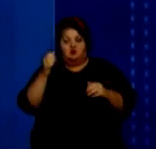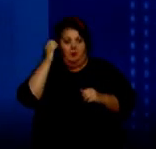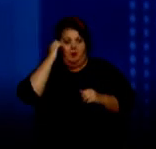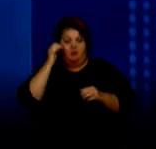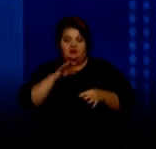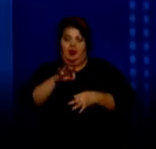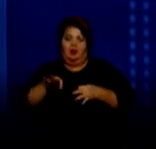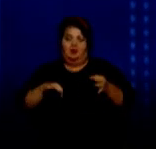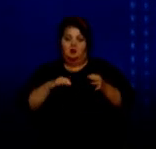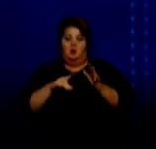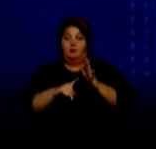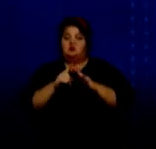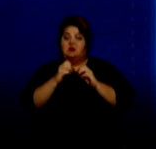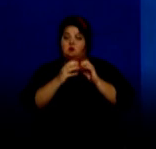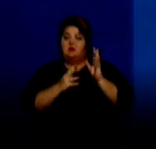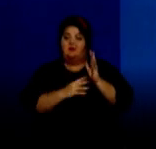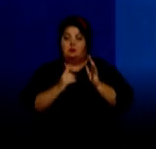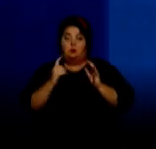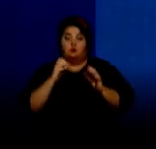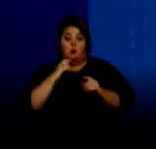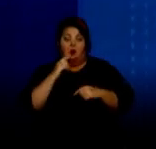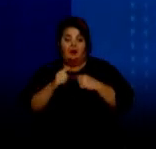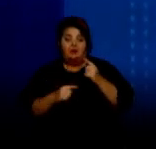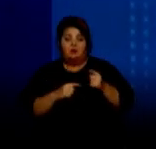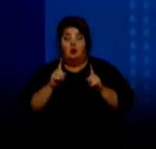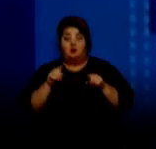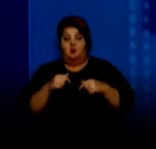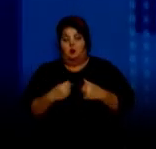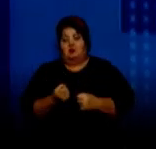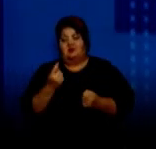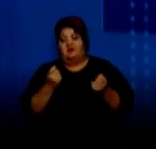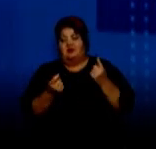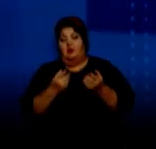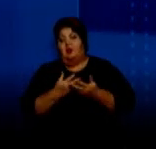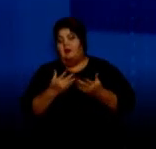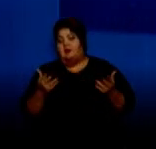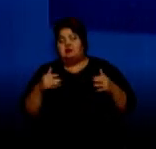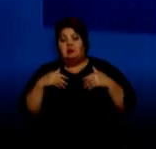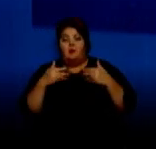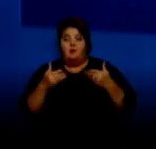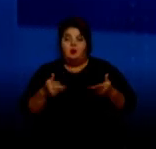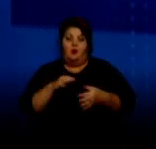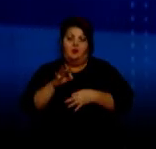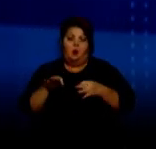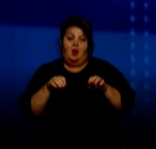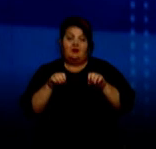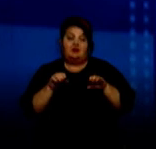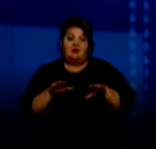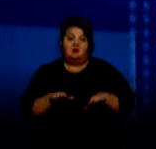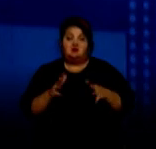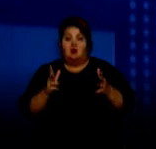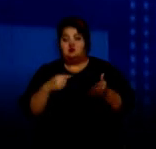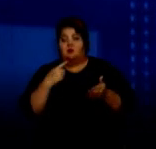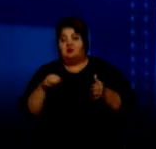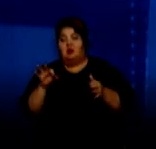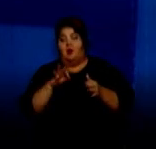початку 19 століття. Тому у нас виникали там різні такі пропозиції і проєктні рішення. Якщо говорити